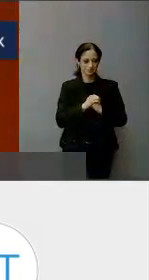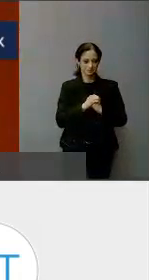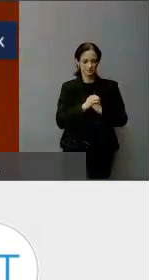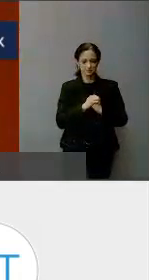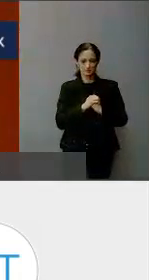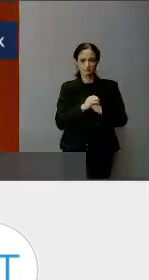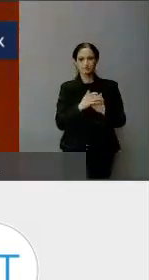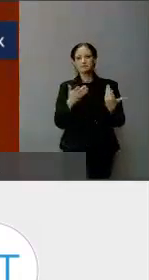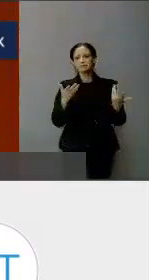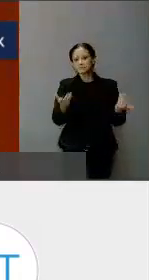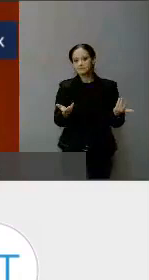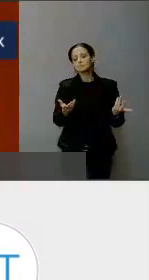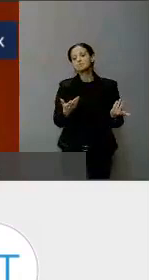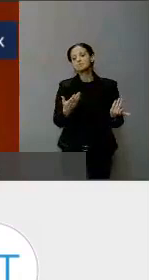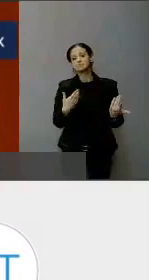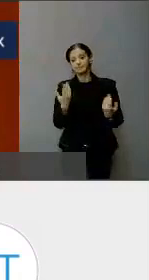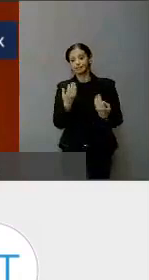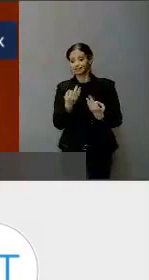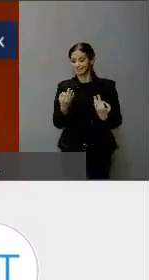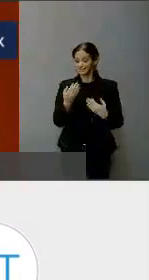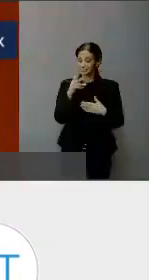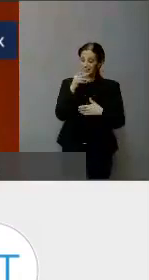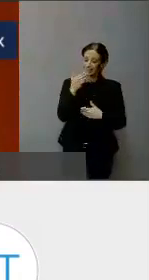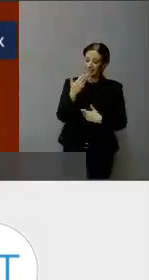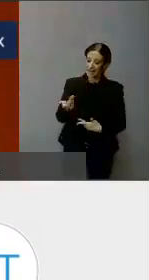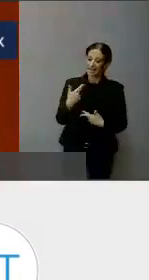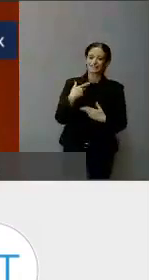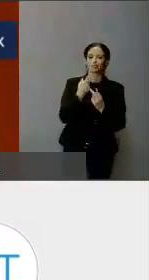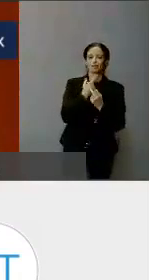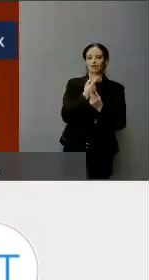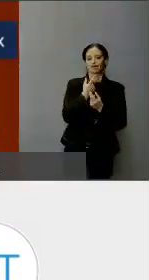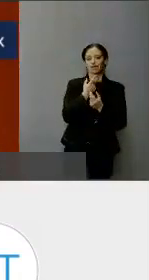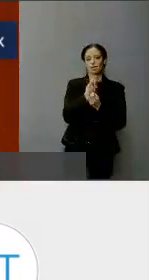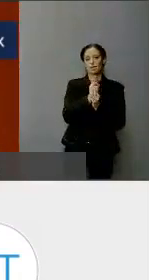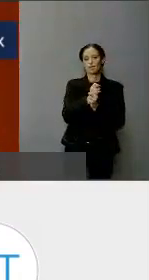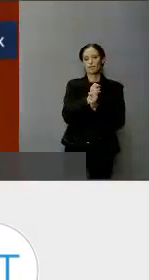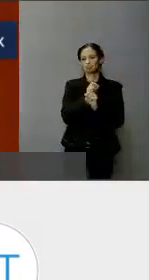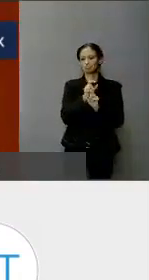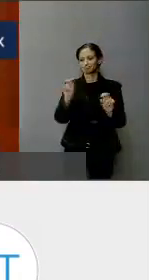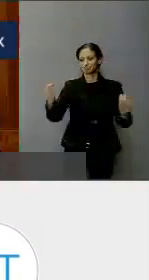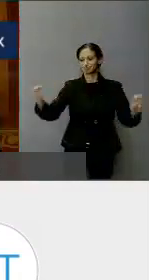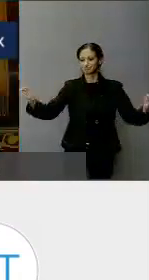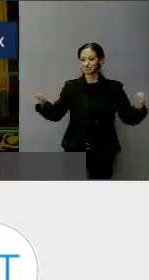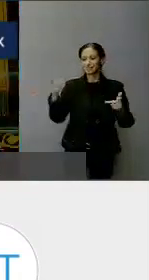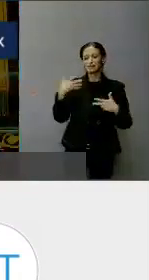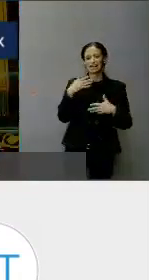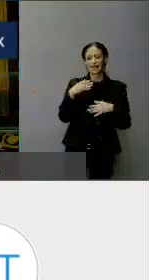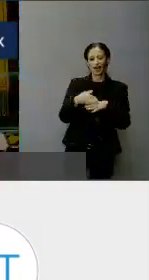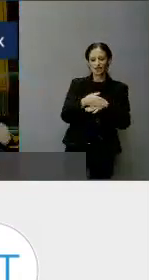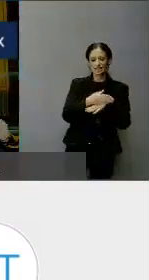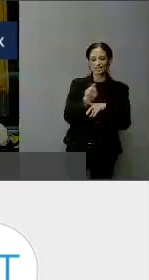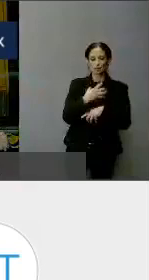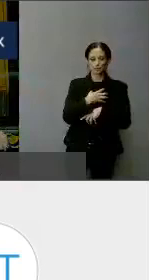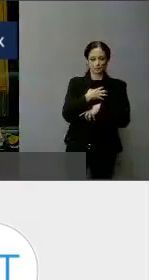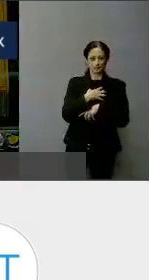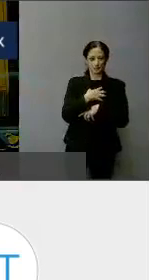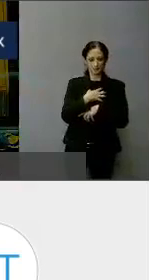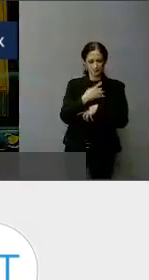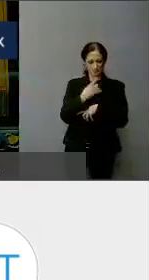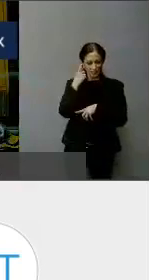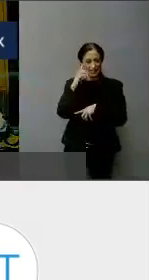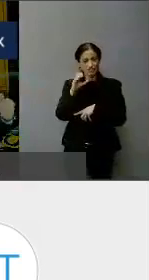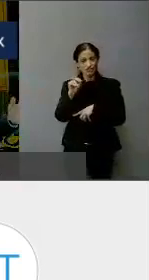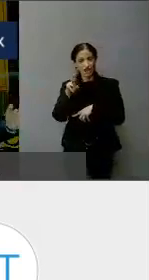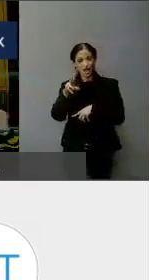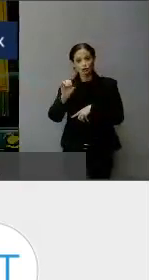fatto bene consigliere giordano a darne notizia pubblicamente il fatto che il consigliere provo un po di commozione a sapere il consigliere ceraudo